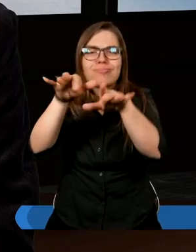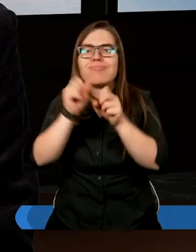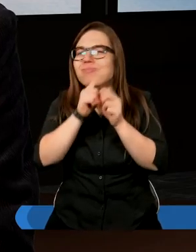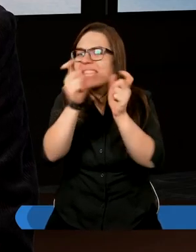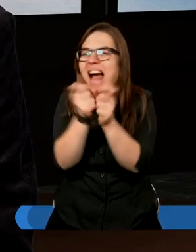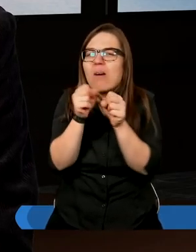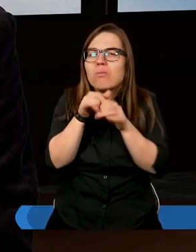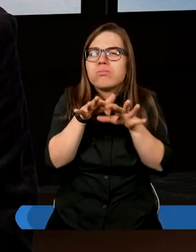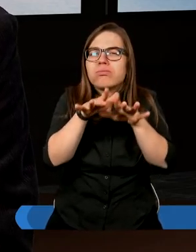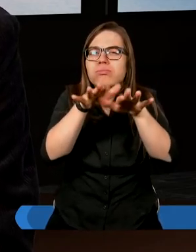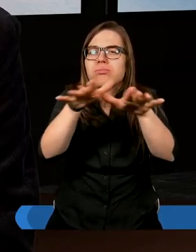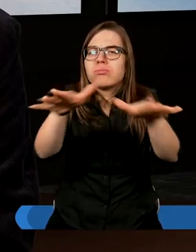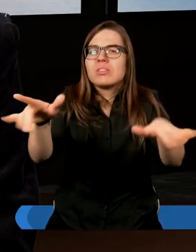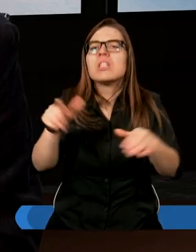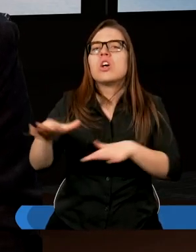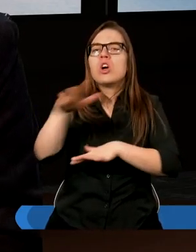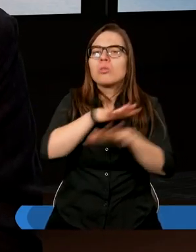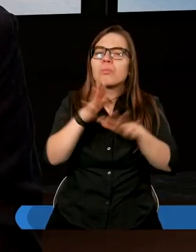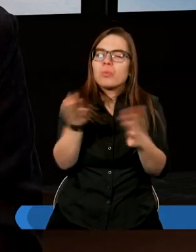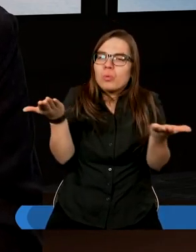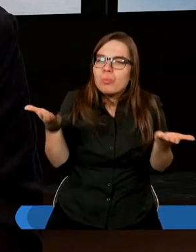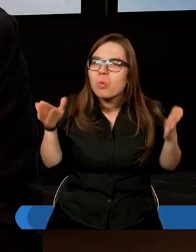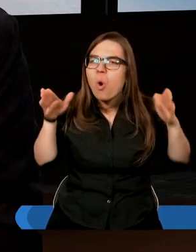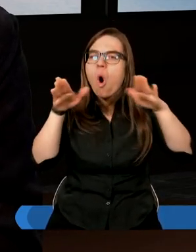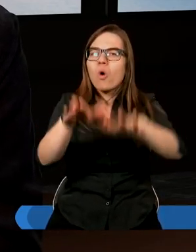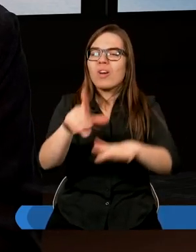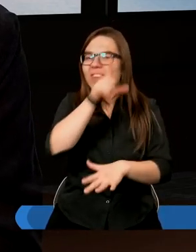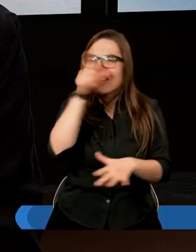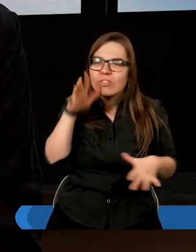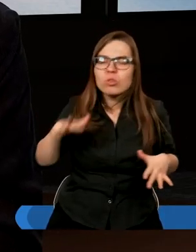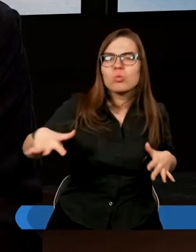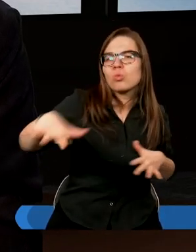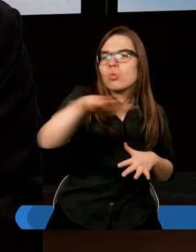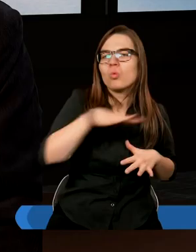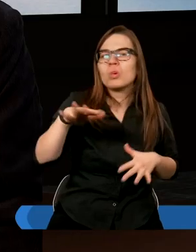miał w nas również tych którzy